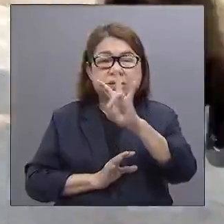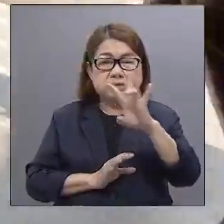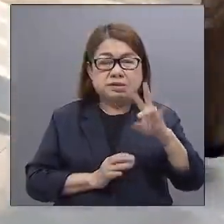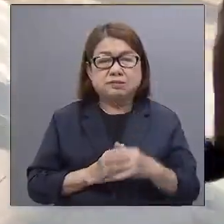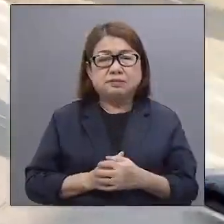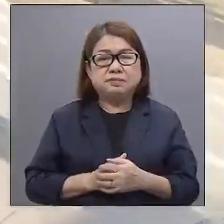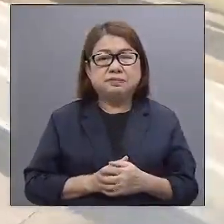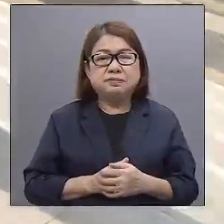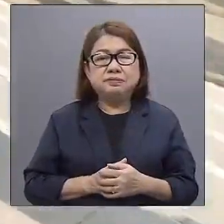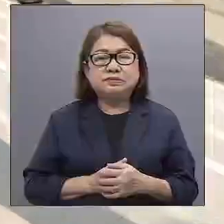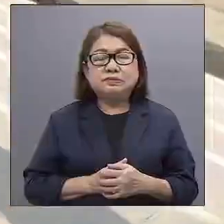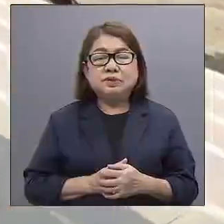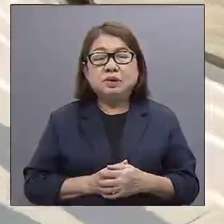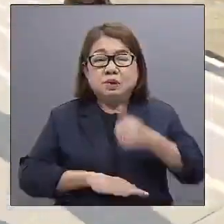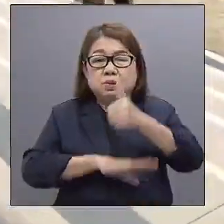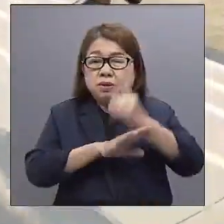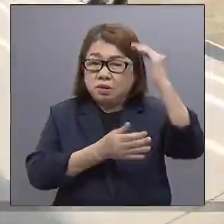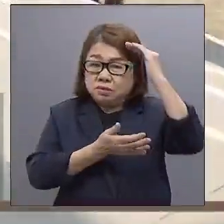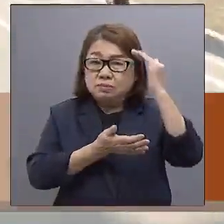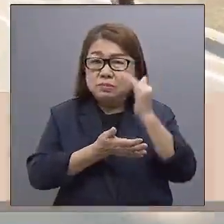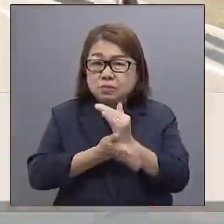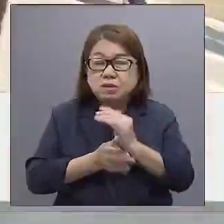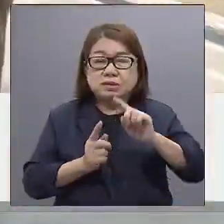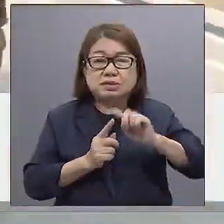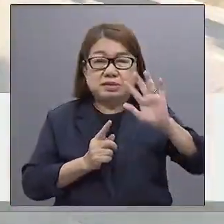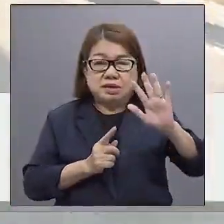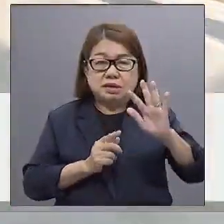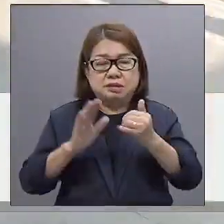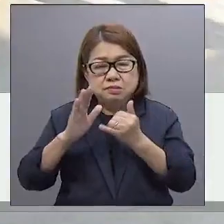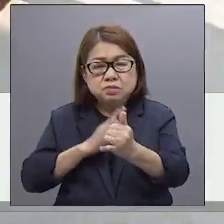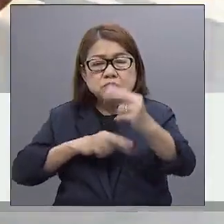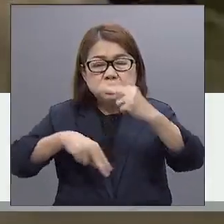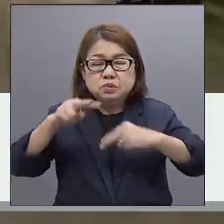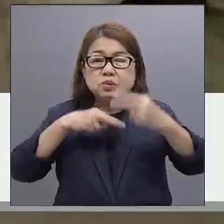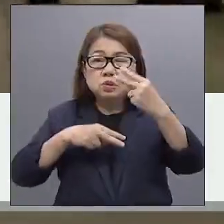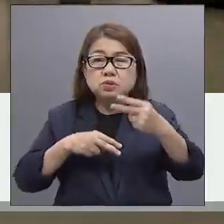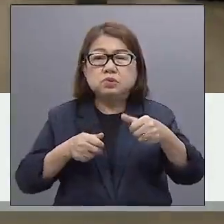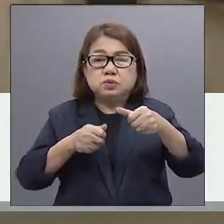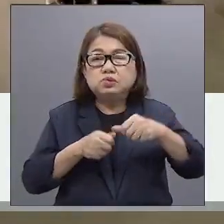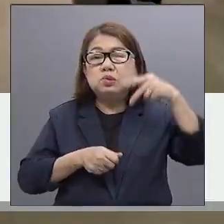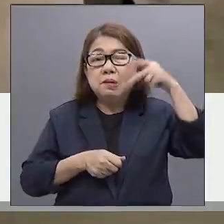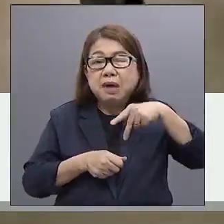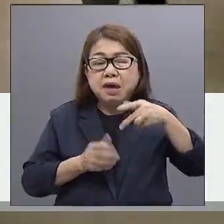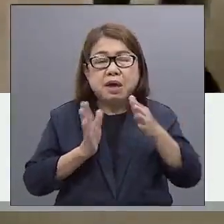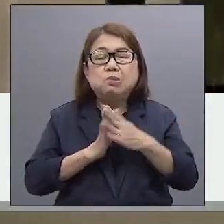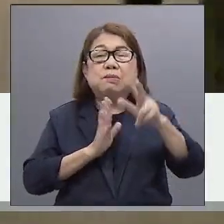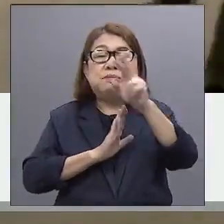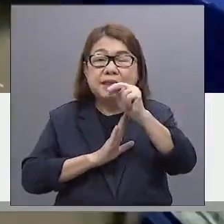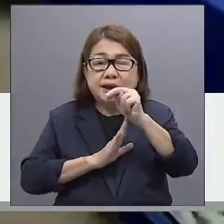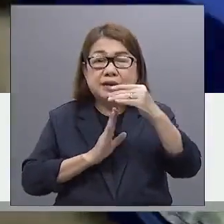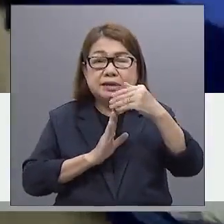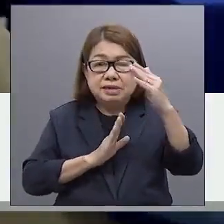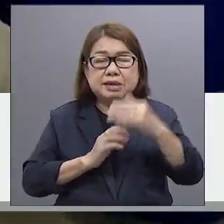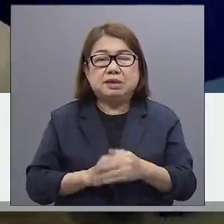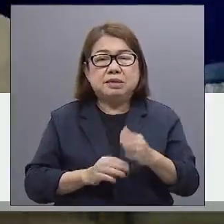พลตำรวจโทปิยะตาวิชัยผู้บัญชาการตำรวจภูธรภาค5ไปตรวจสอบความเรียบร้อยที่จังหวัดแพร่และจังหวัดน่านนะคะก่อนการเลือกตั้งล่ว